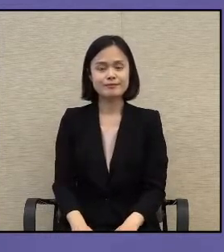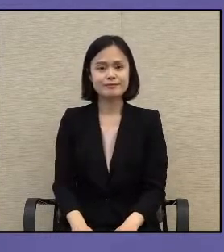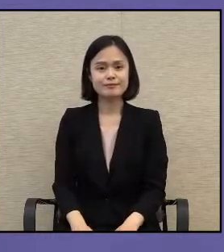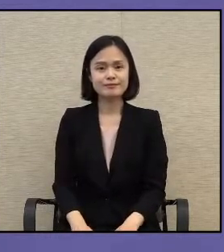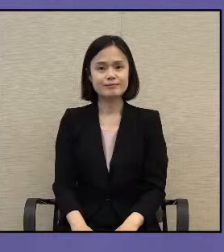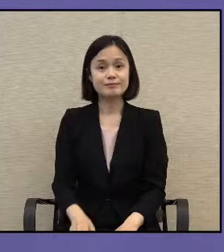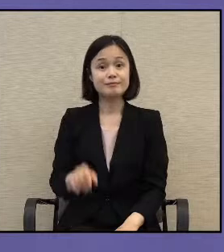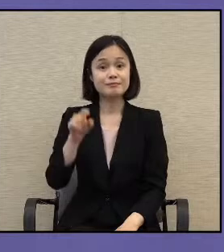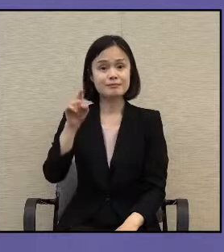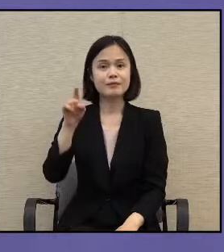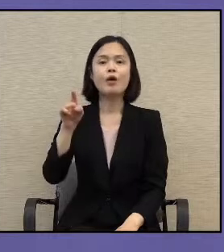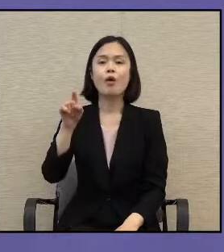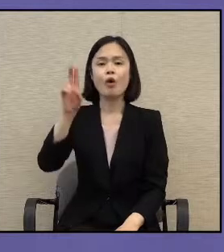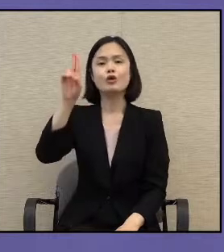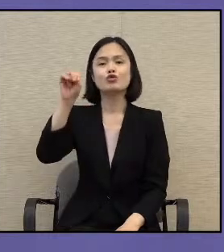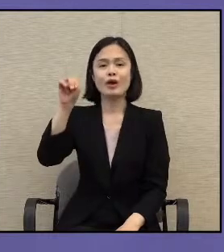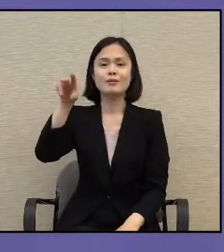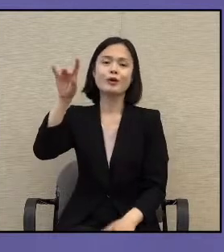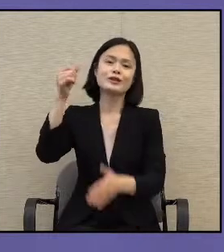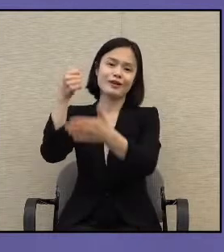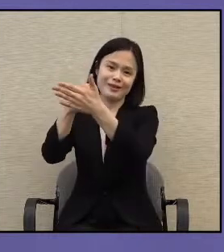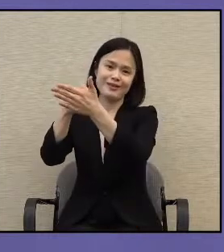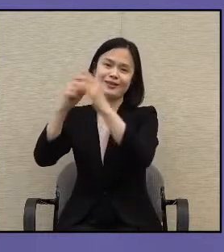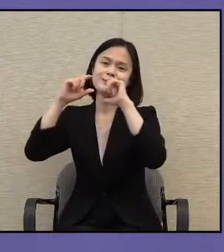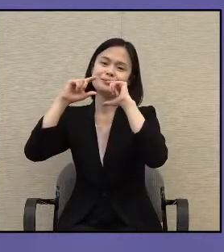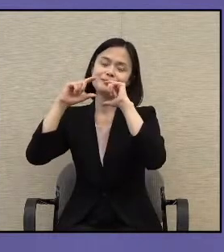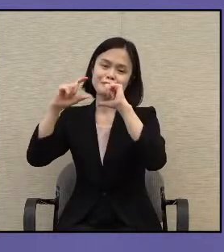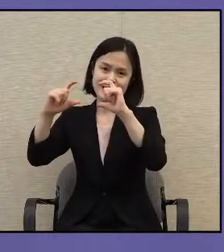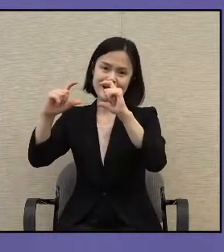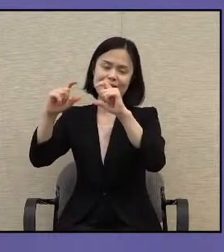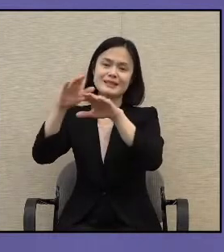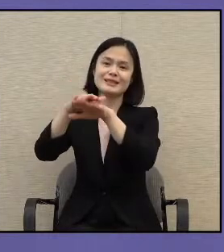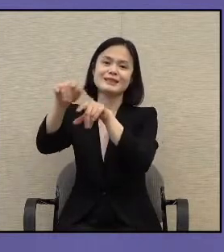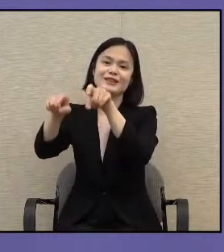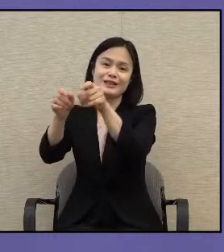먼저 자리를 잡고 있었었고, 이것들을 이제